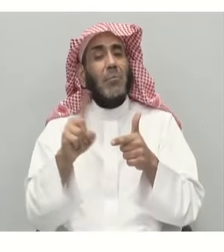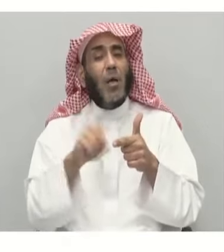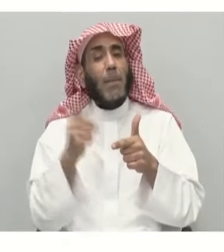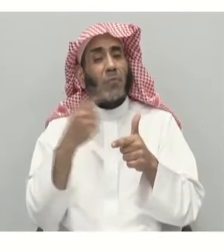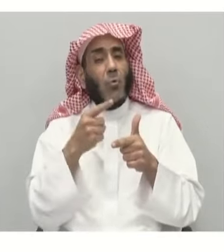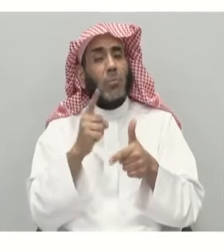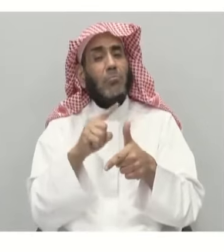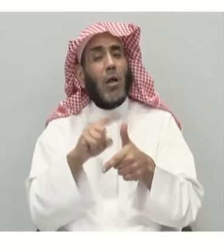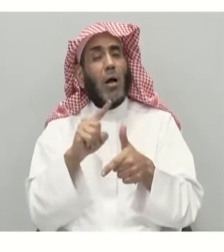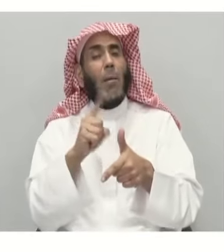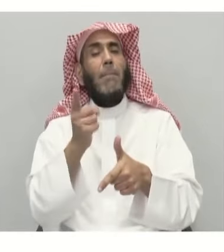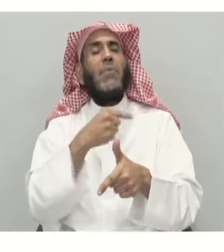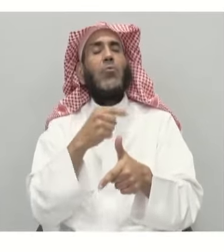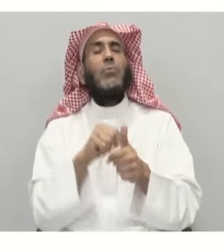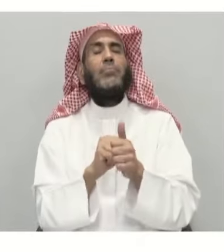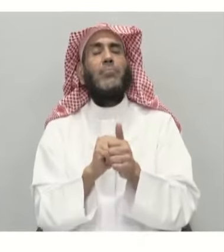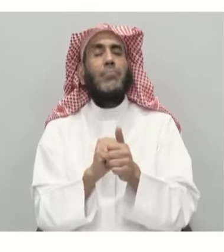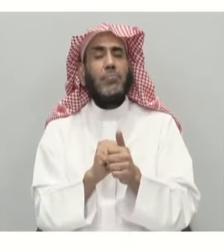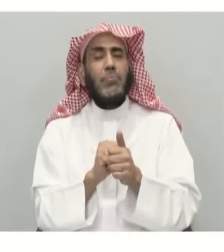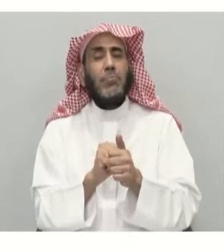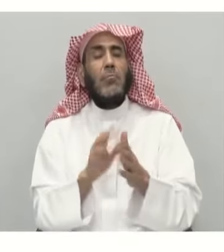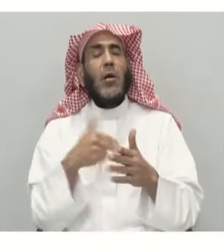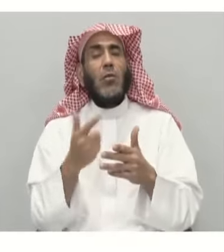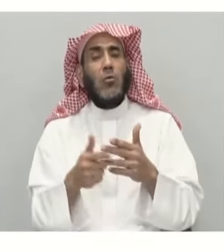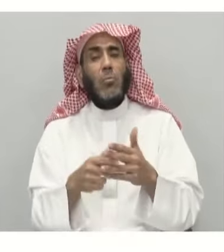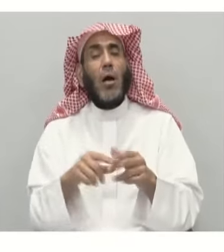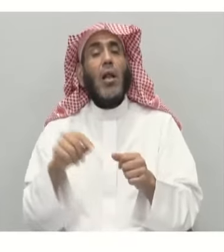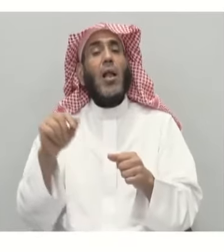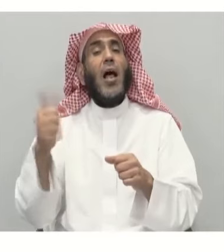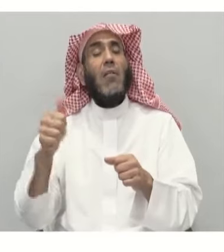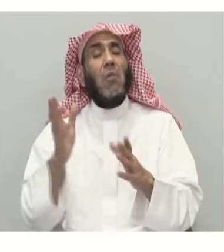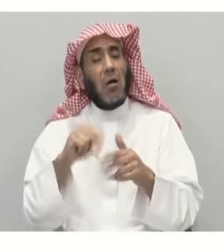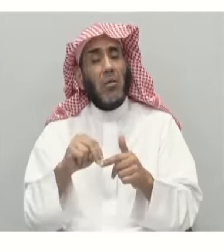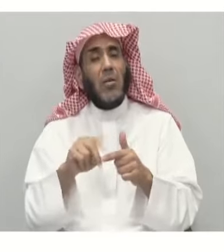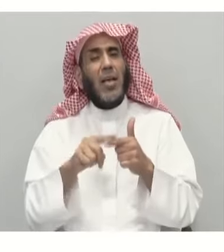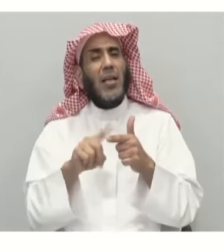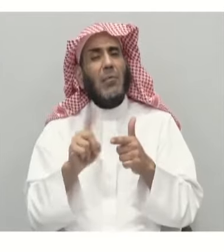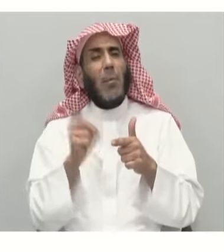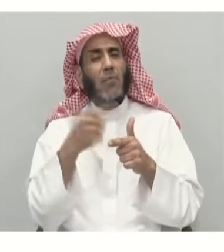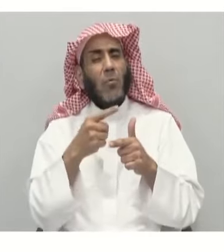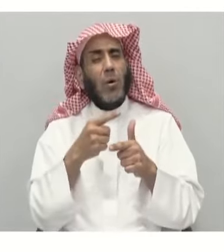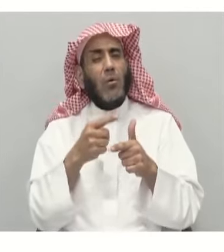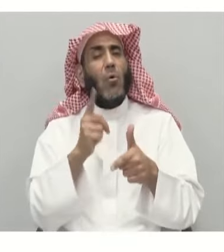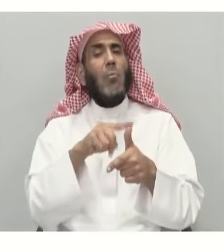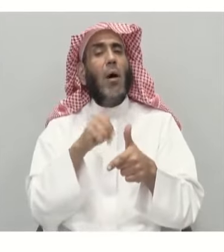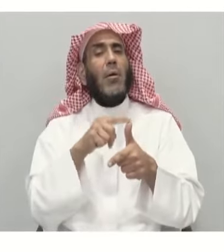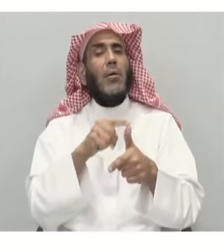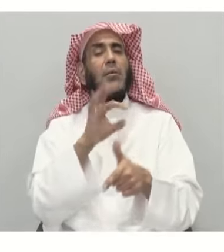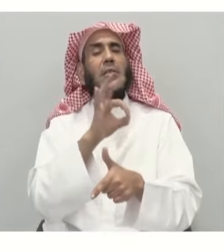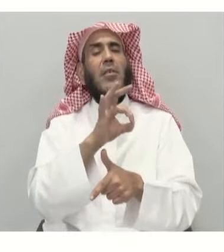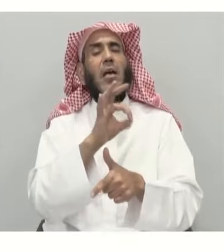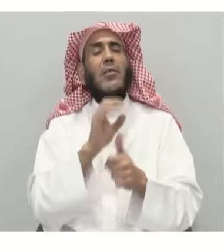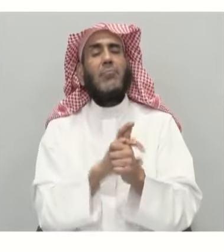مفتوحه وما قبلها مفتوح ايضا تكتب على الالف اذا كانت مفتوحه وما قبلها